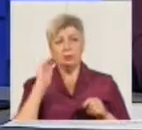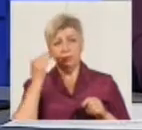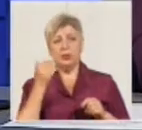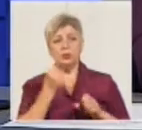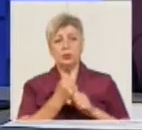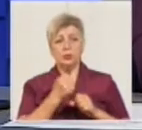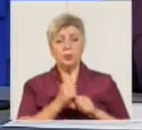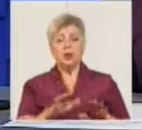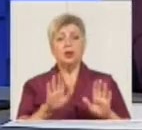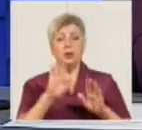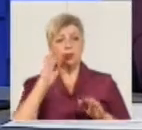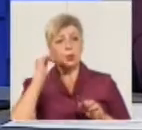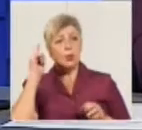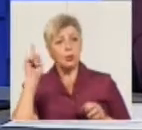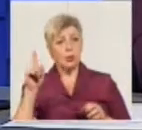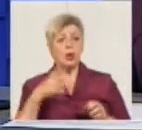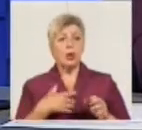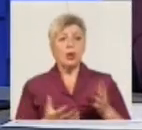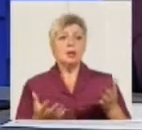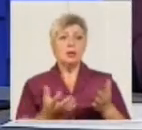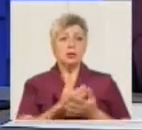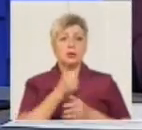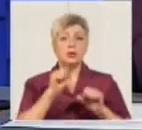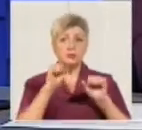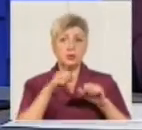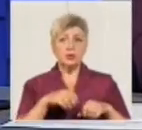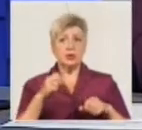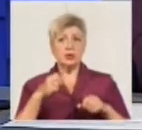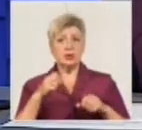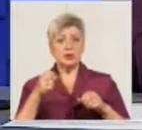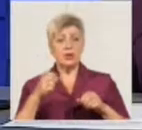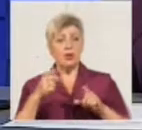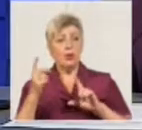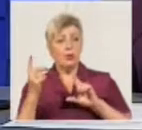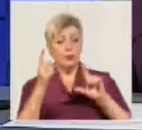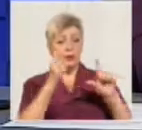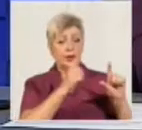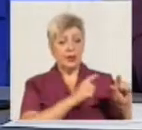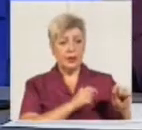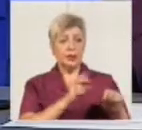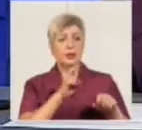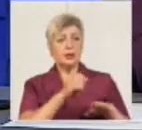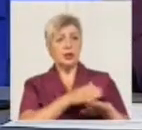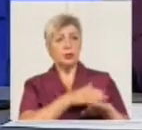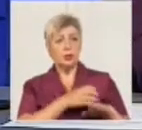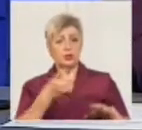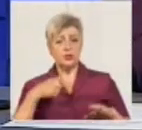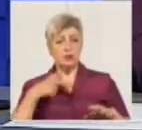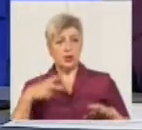як тільки у нього знайшлось можливість поїхати з Франції на більш тривалий час,